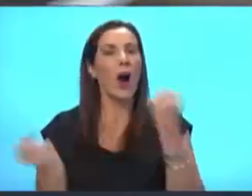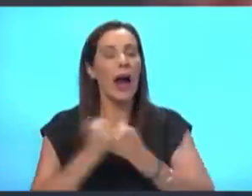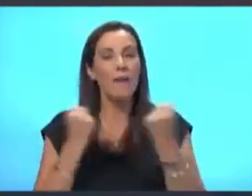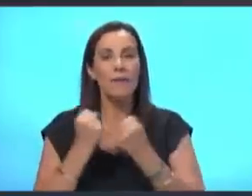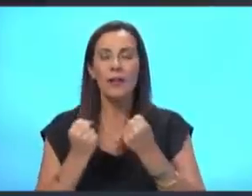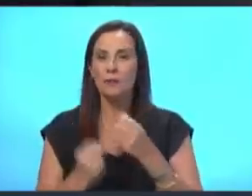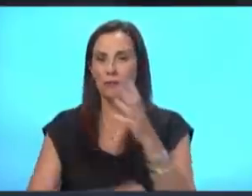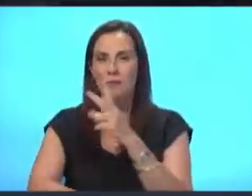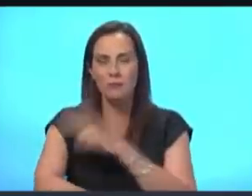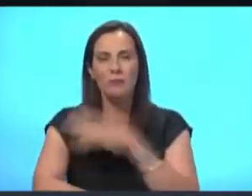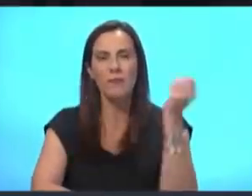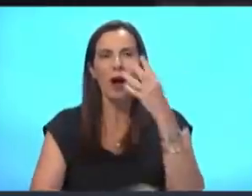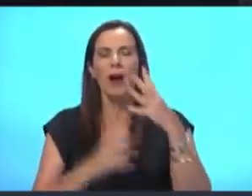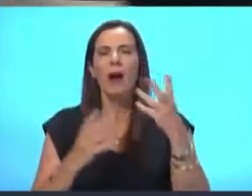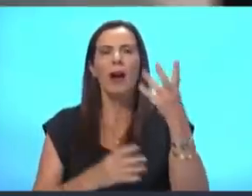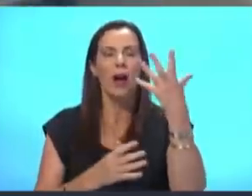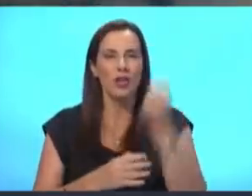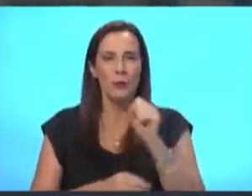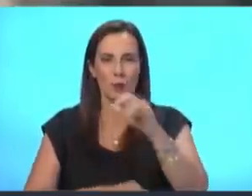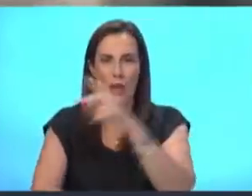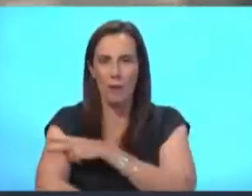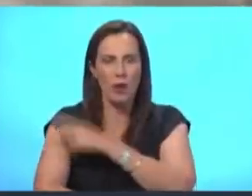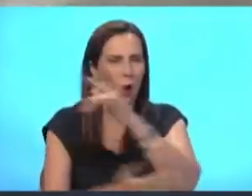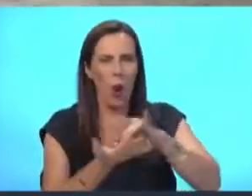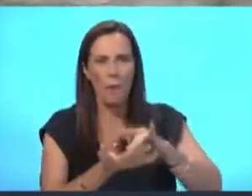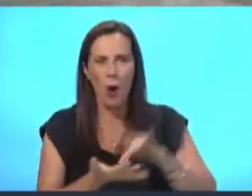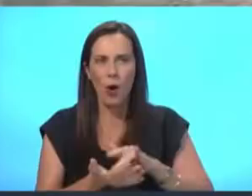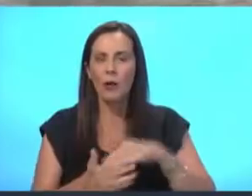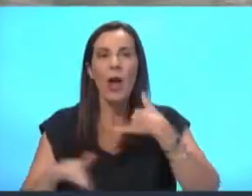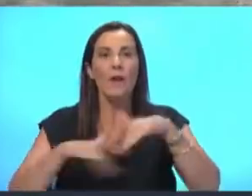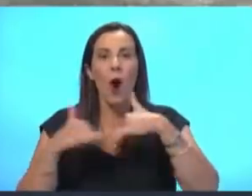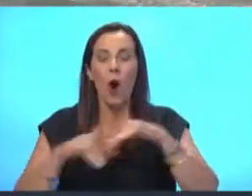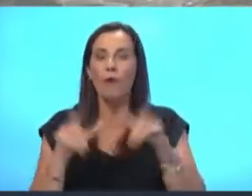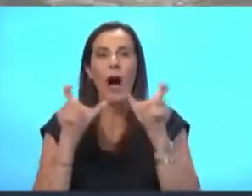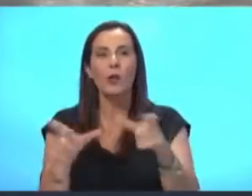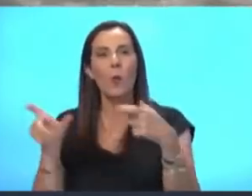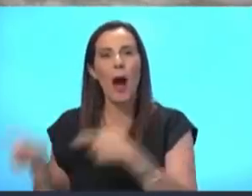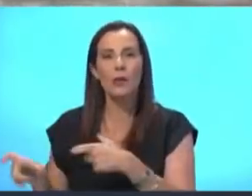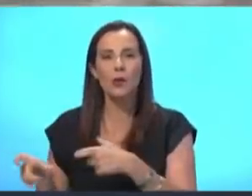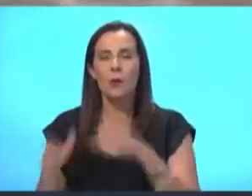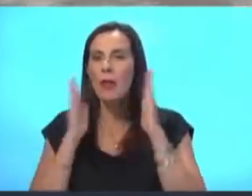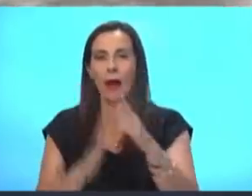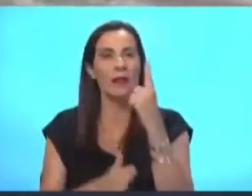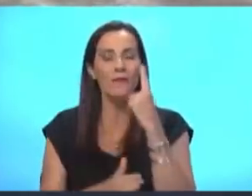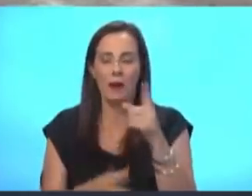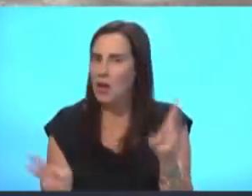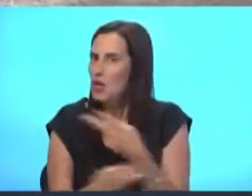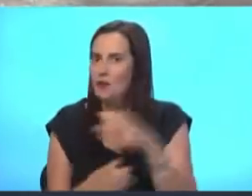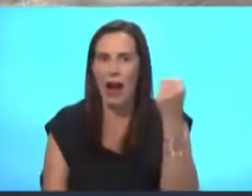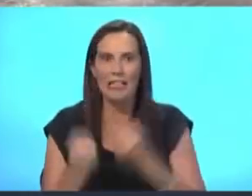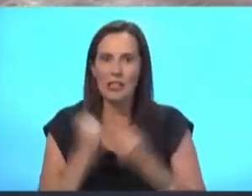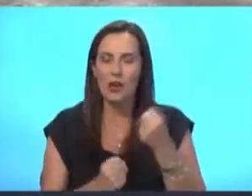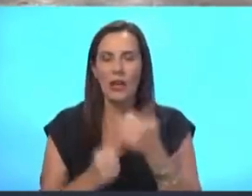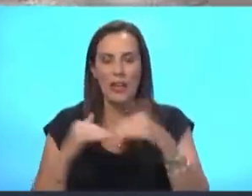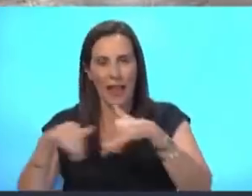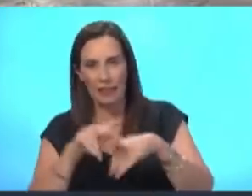הצלה, לנדרוברים של המשטרה כמעט בכל פינה, ורחובות שלמים חסומים. נתיב אחד בכלל אי אפשר לנסוע, נתיב